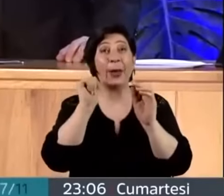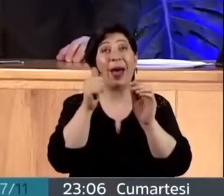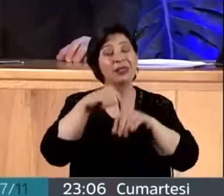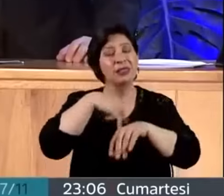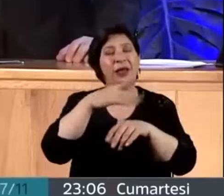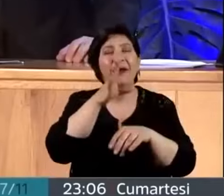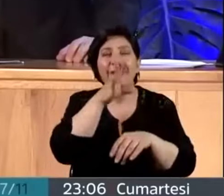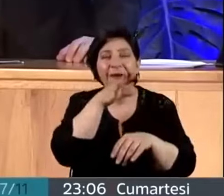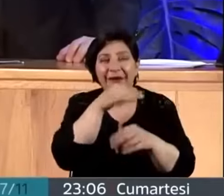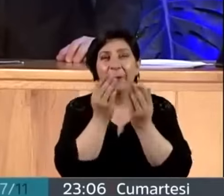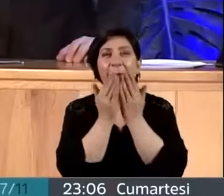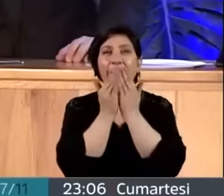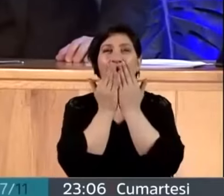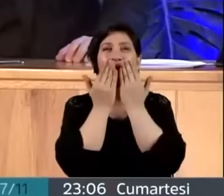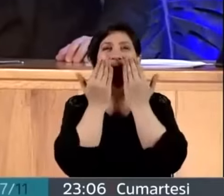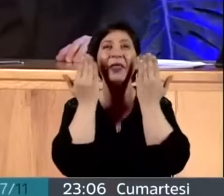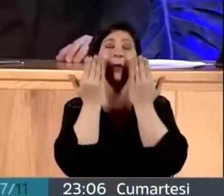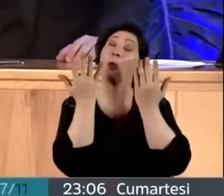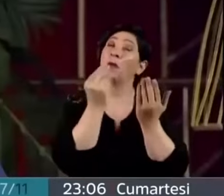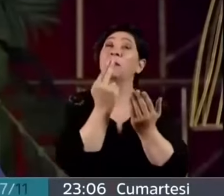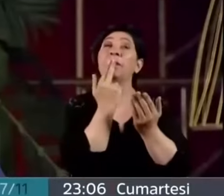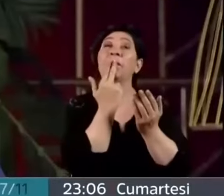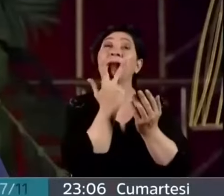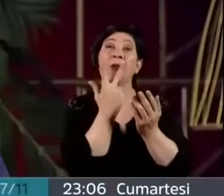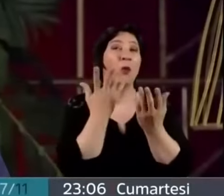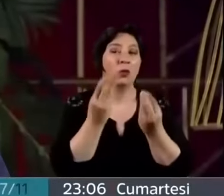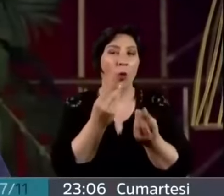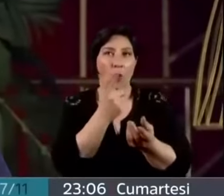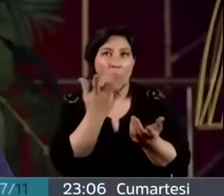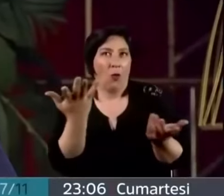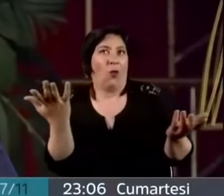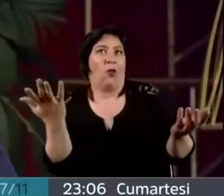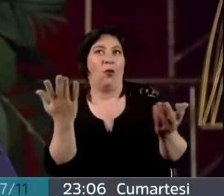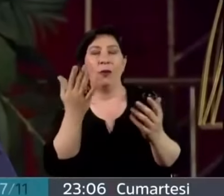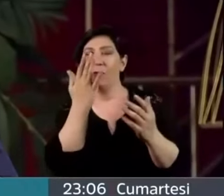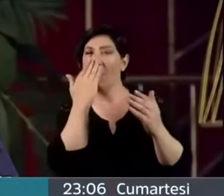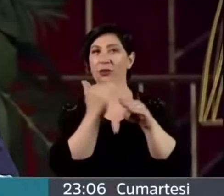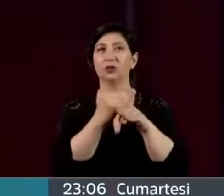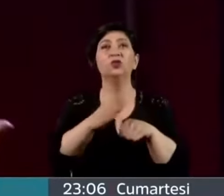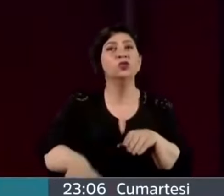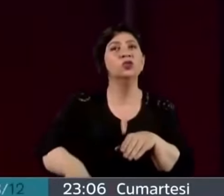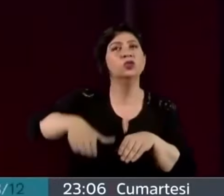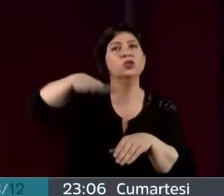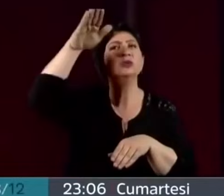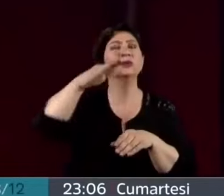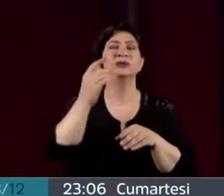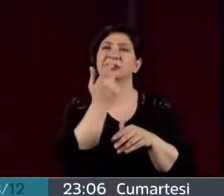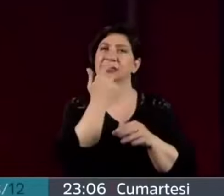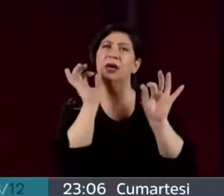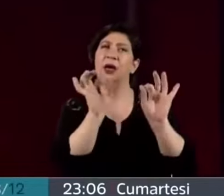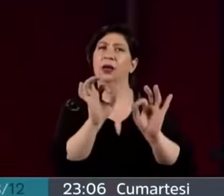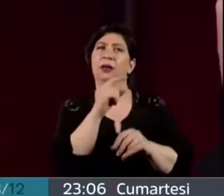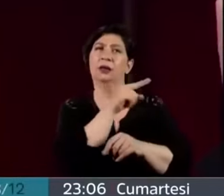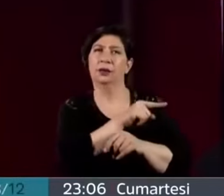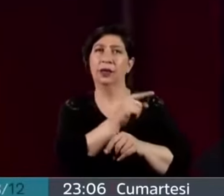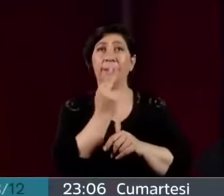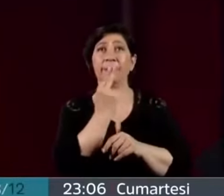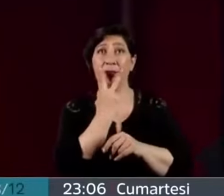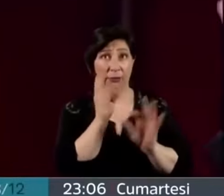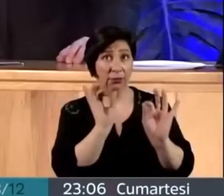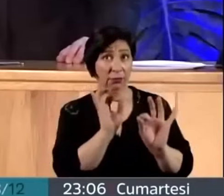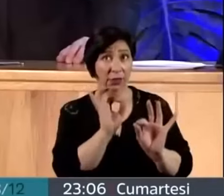açılıyor belki biraz da. Belki zamanla açıyor ama o çok şey buldu onu. Çok cool buluyor onun galiba. Onun zaten çocukken zaten dişlerinde aynı şekilde. Açık